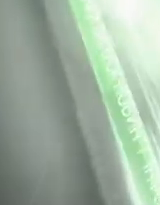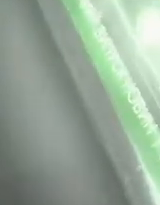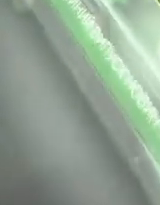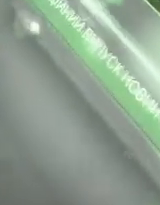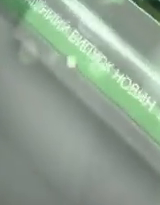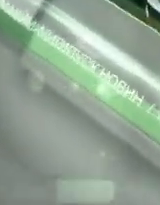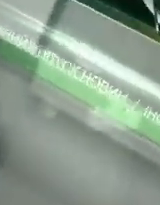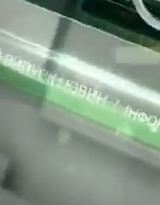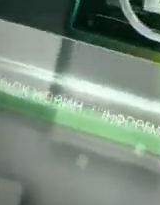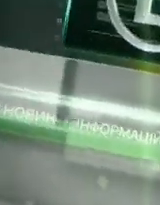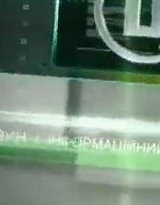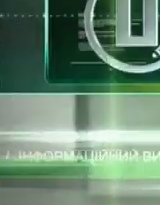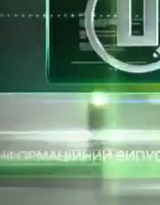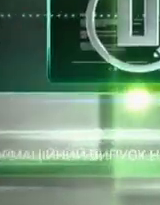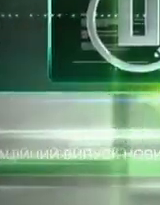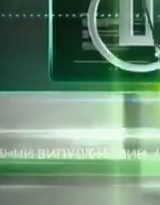Музика